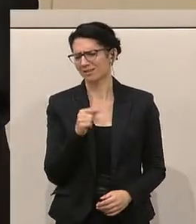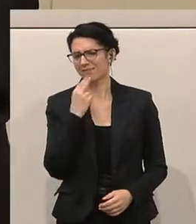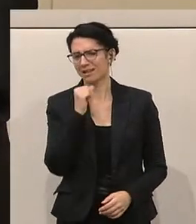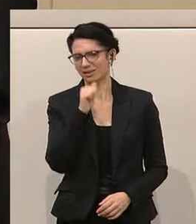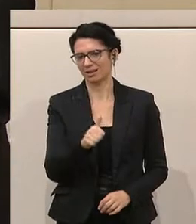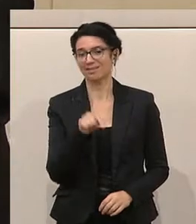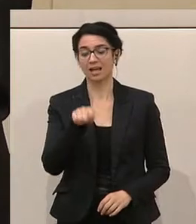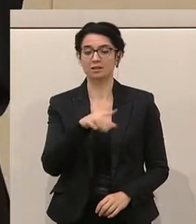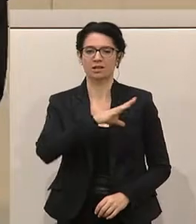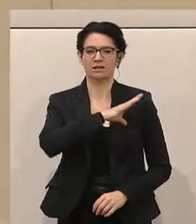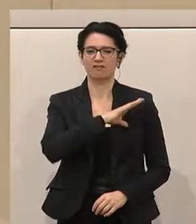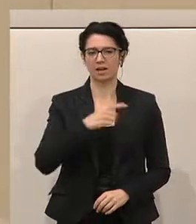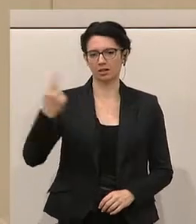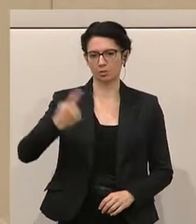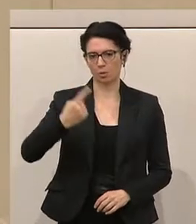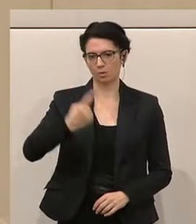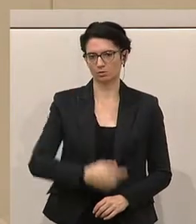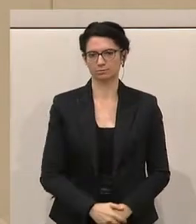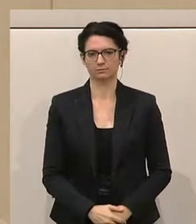eine gefährliche Drohung.